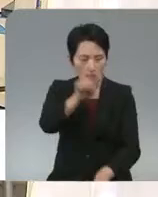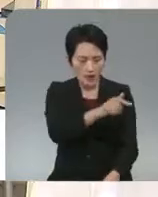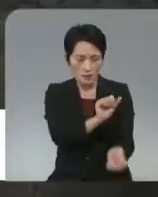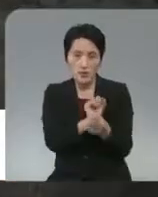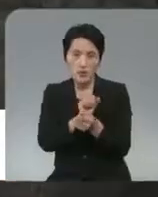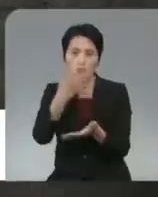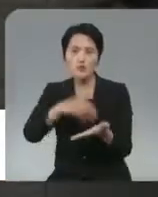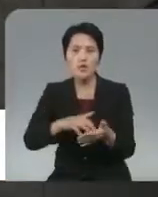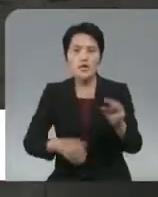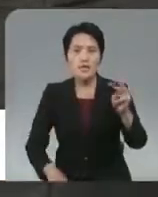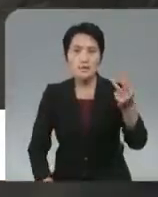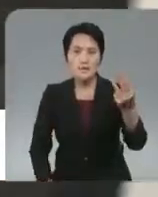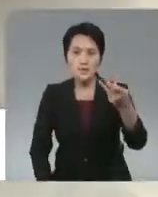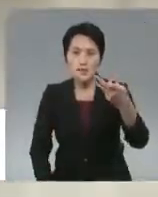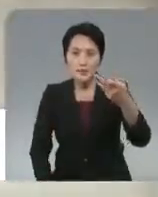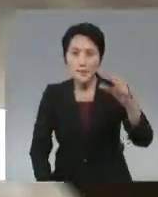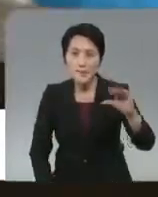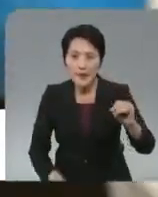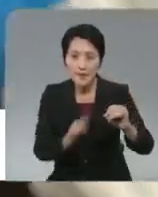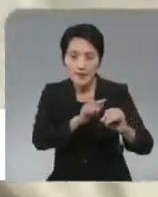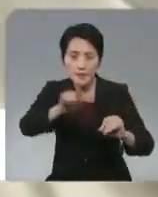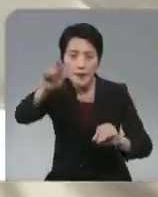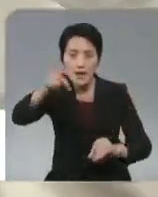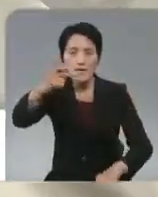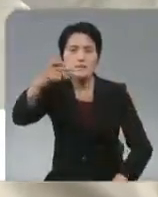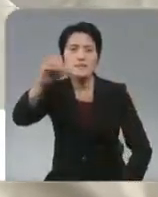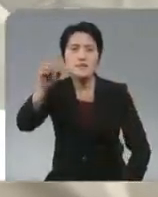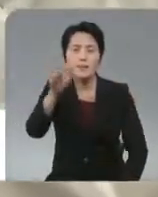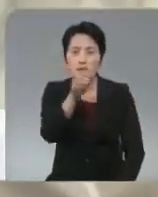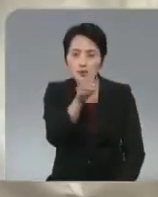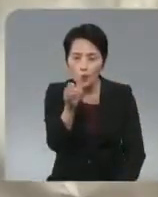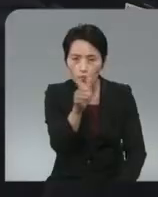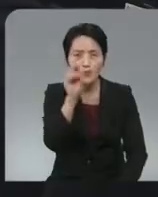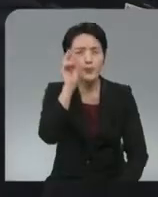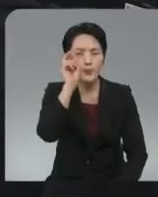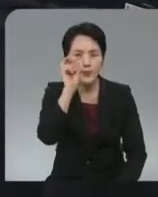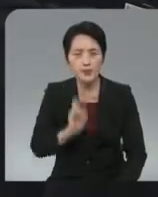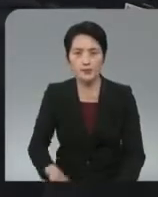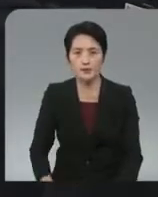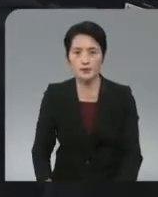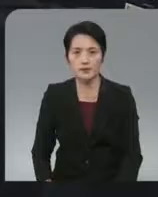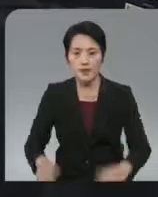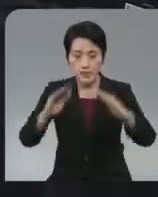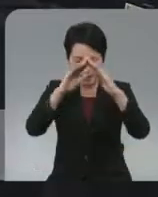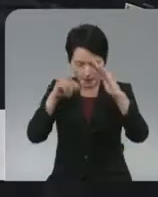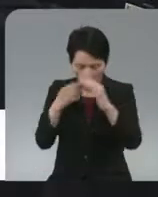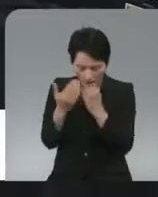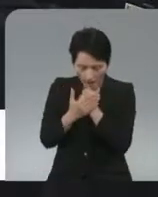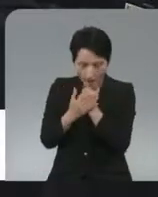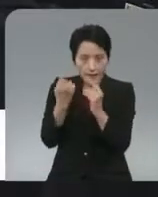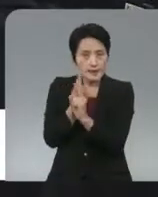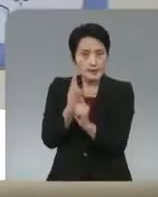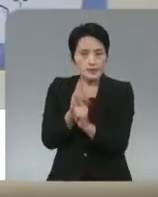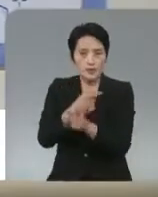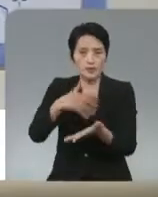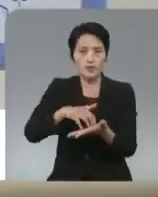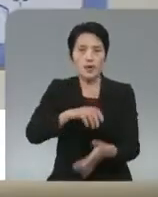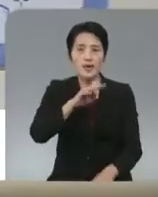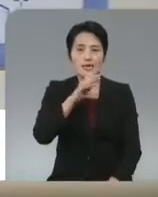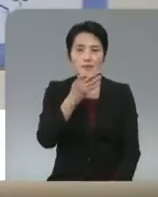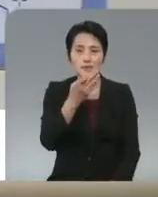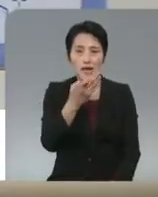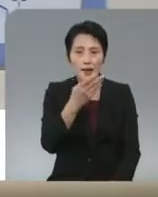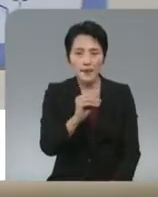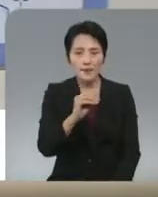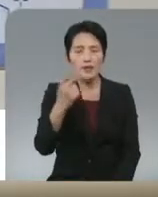sẽ có thể đạt từ 130.000 ca tới tối đa 170.000 ca 1 ngày số ca mắc đang điều trị tại nhà là hơn